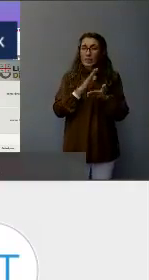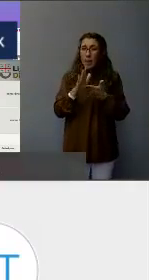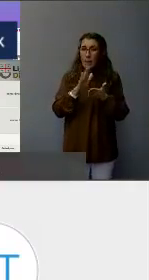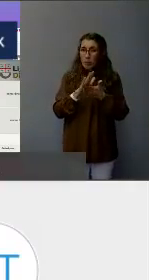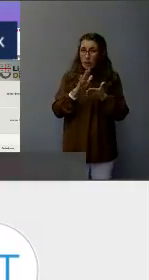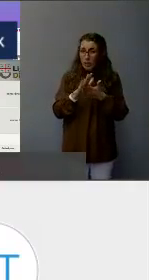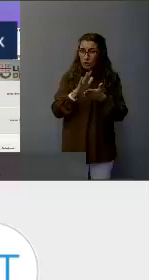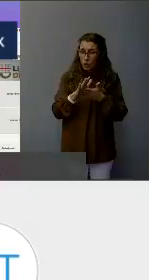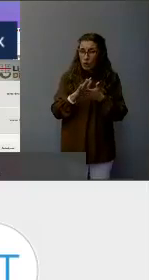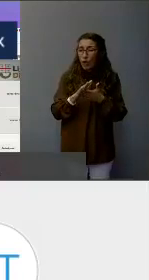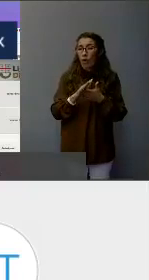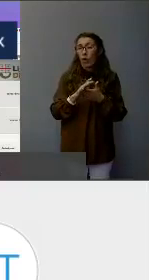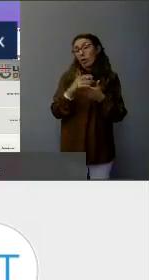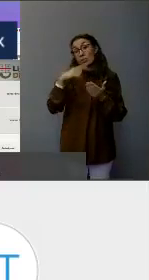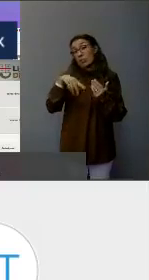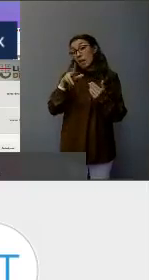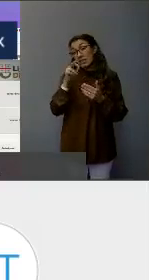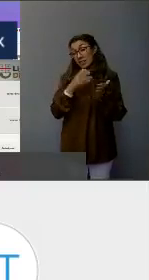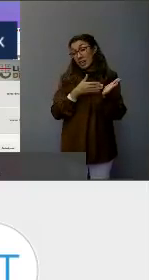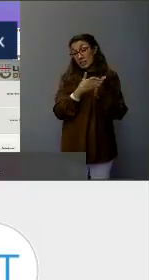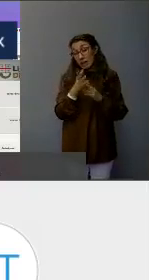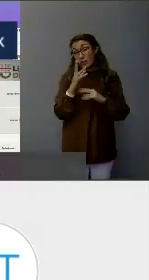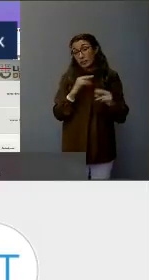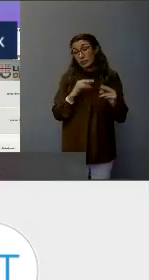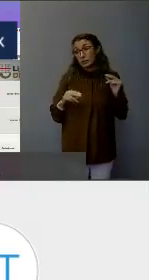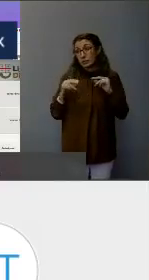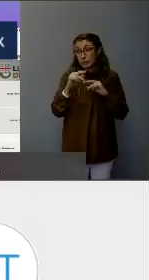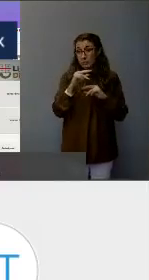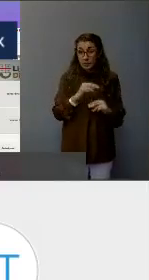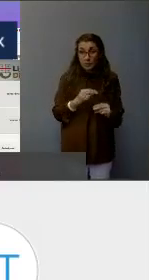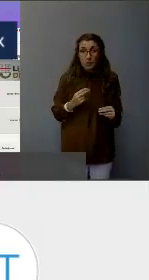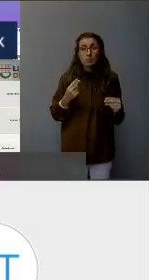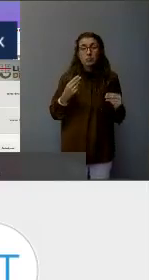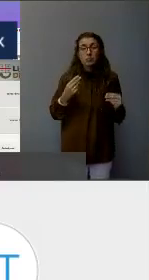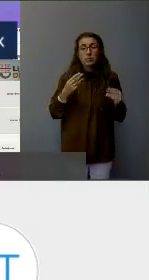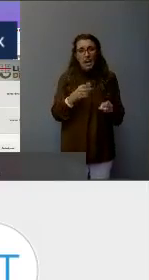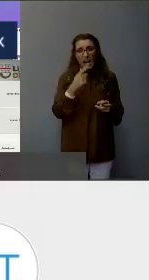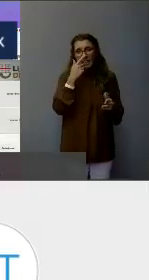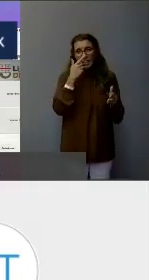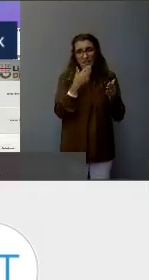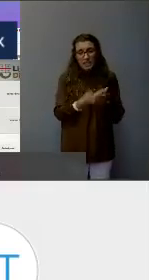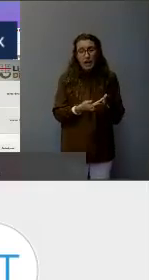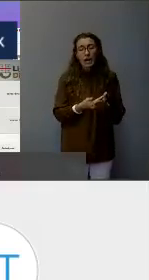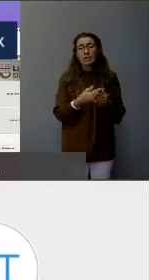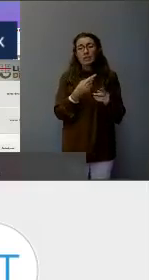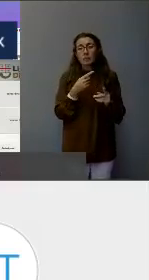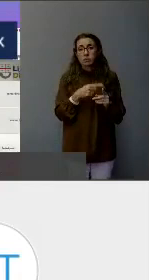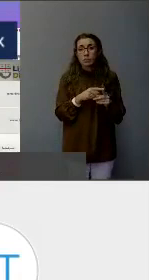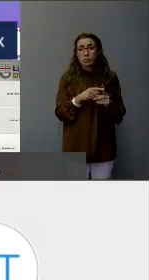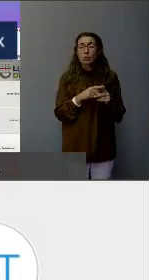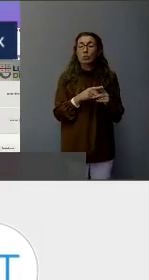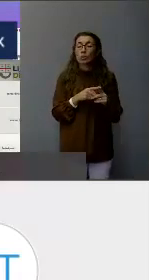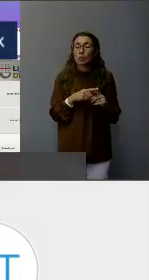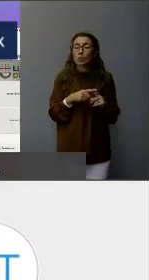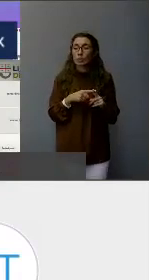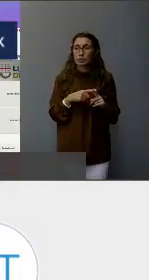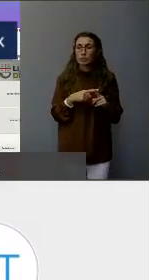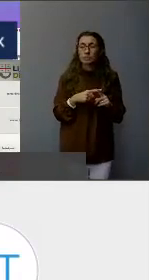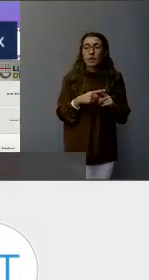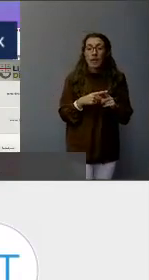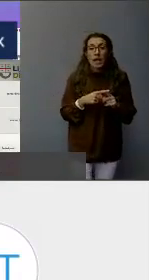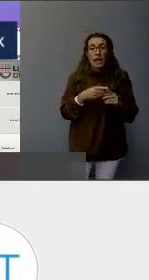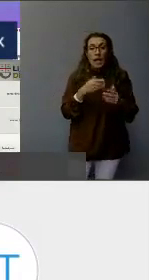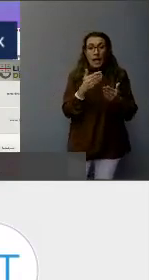trent'anni di cui se ne parla strada adeguate ad essere anche funzionali ad evitare la propagare il propagarsi degli incendi poi